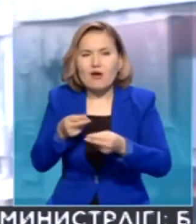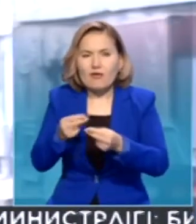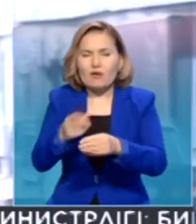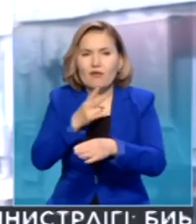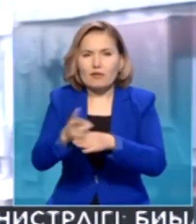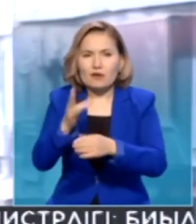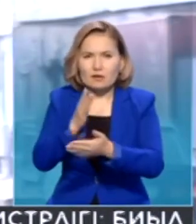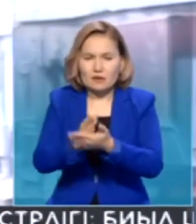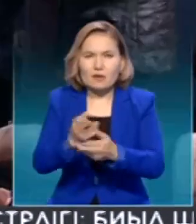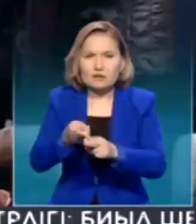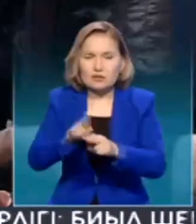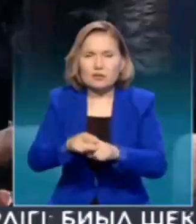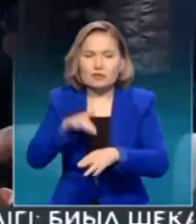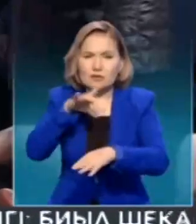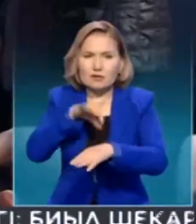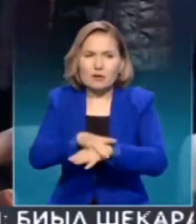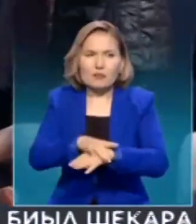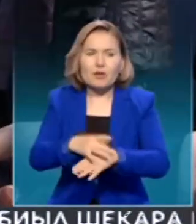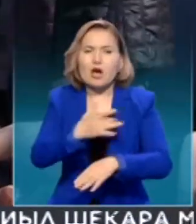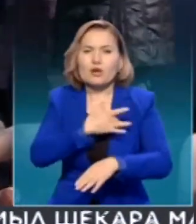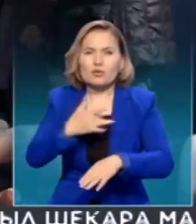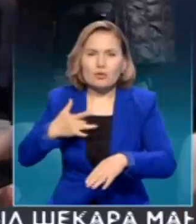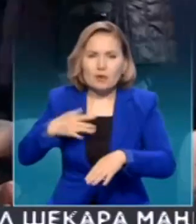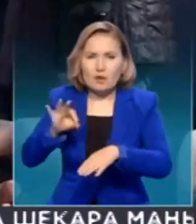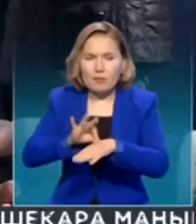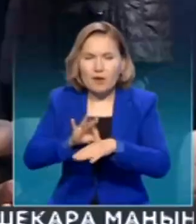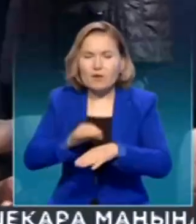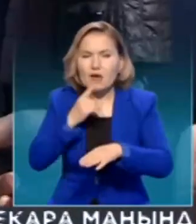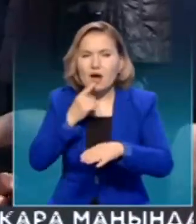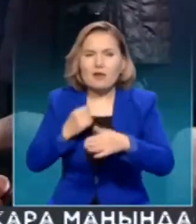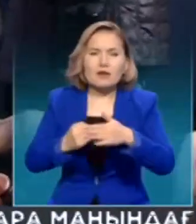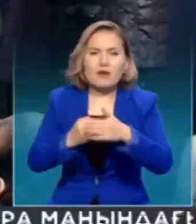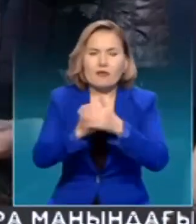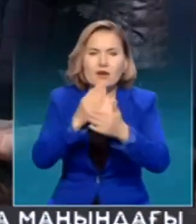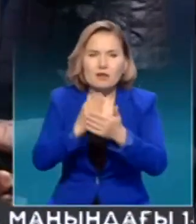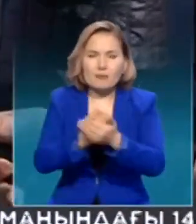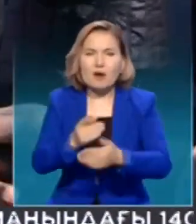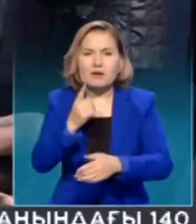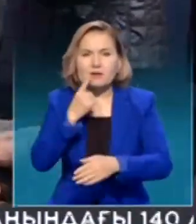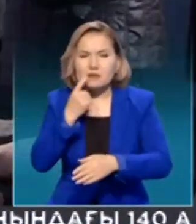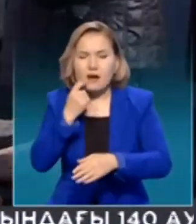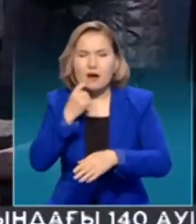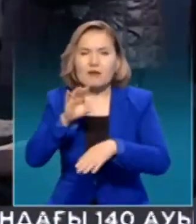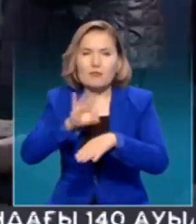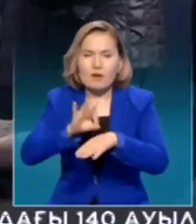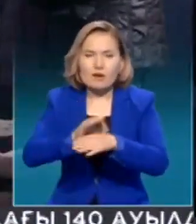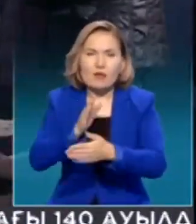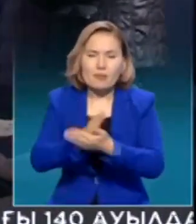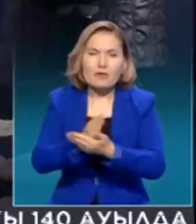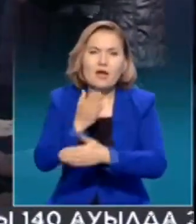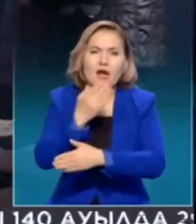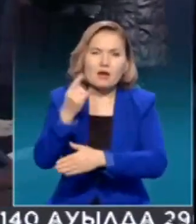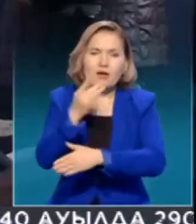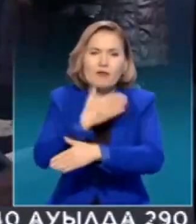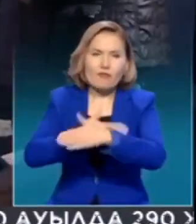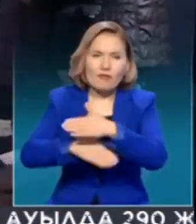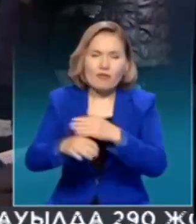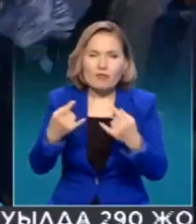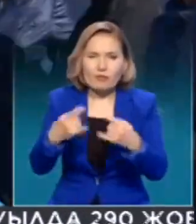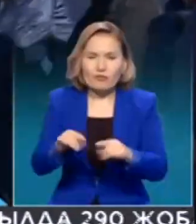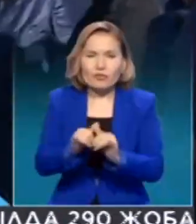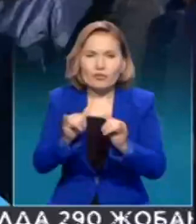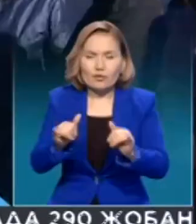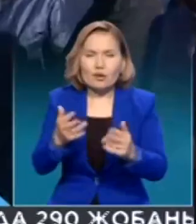оны айтты, олар анықтап. Туберкулезом болеют, давление, сахарный диабет. Қазір балаларда да үлкендердің да шаштары құлап